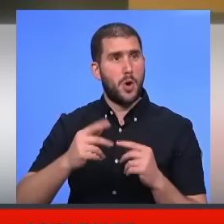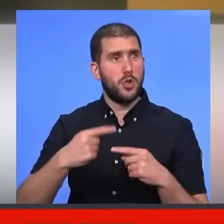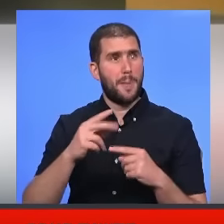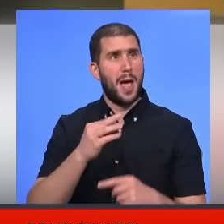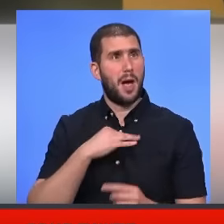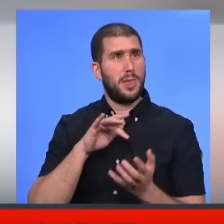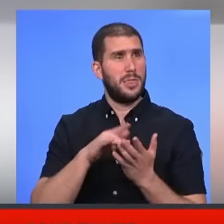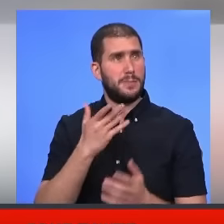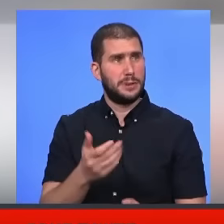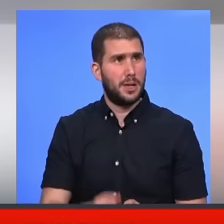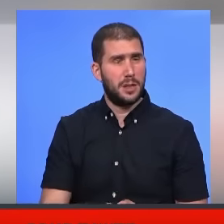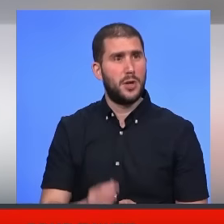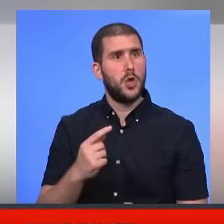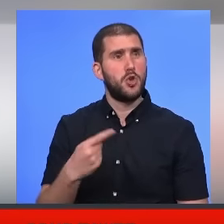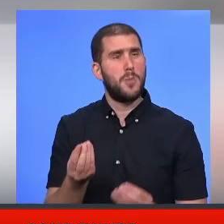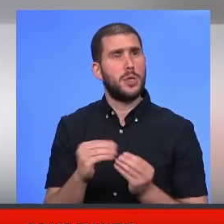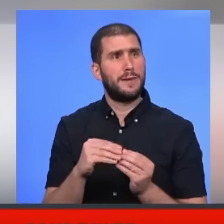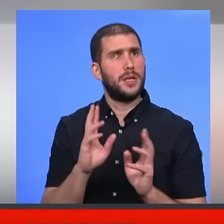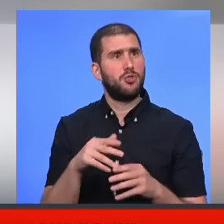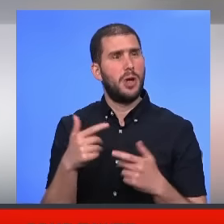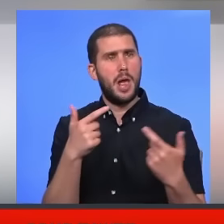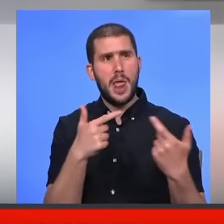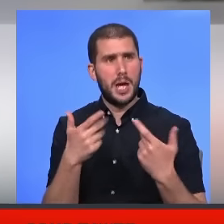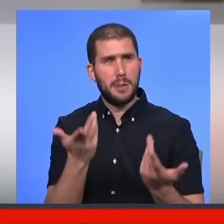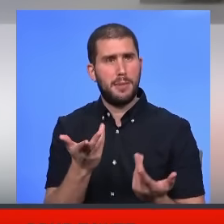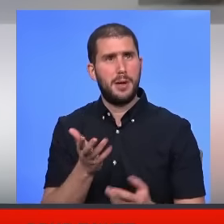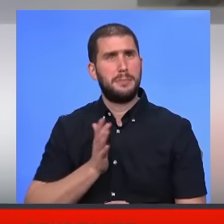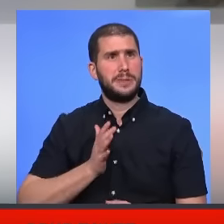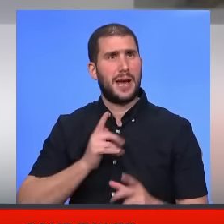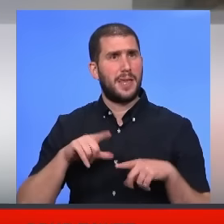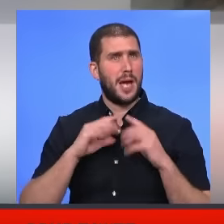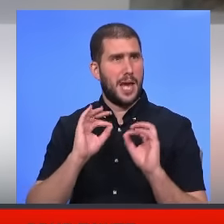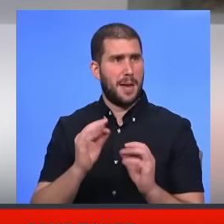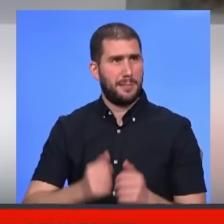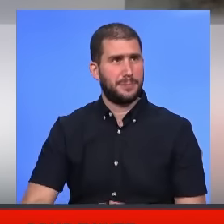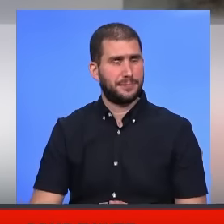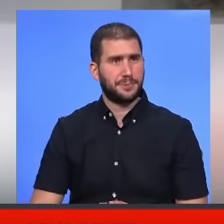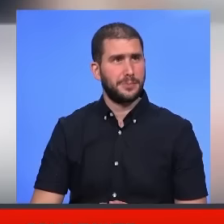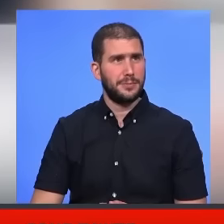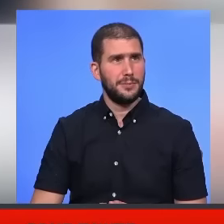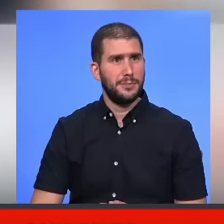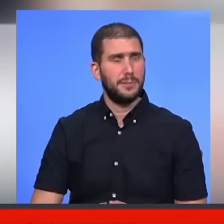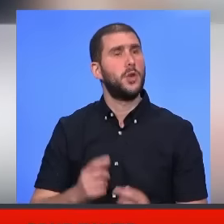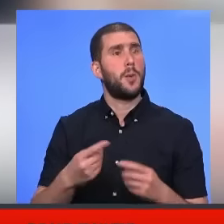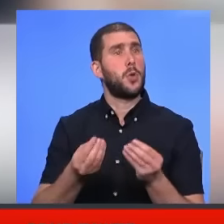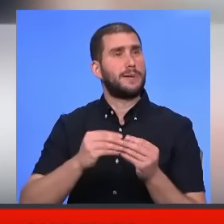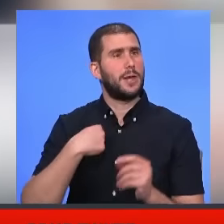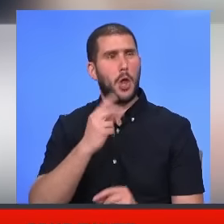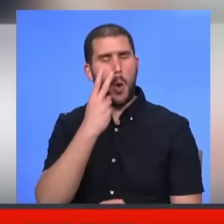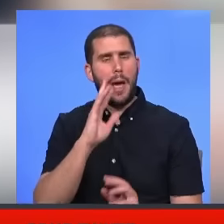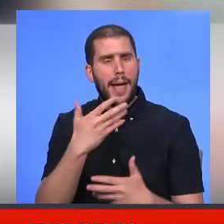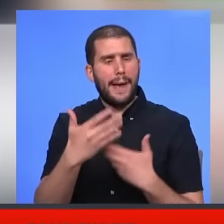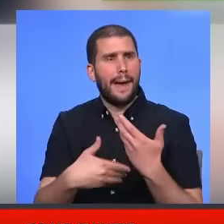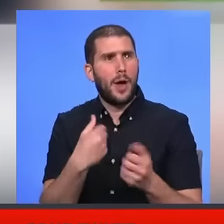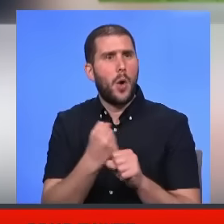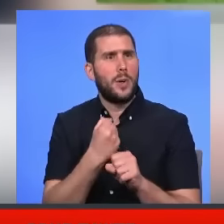נמצא שם. עוד יום שמתקיימת שם לחימה שמסכנת את חייו כרגע. עוד יום שאני לא רואה איך